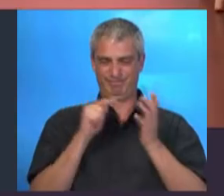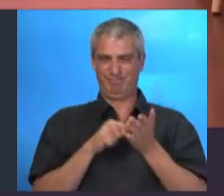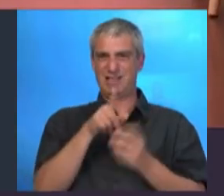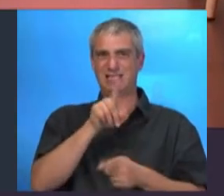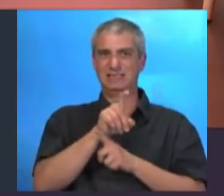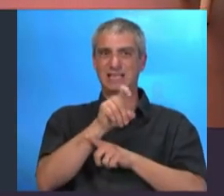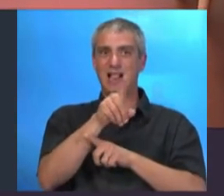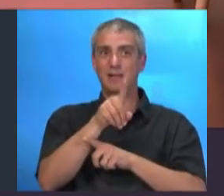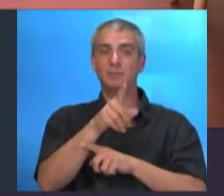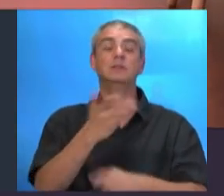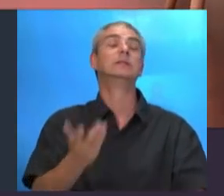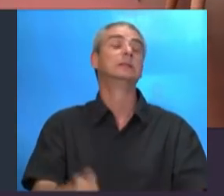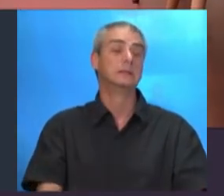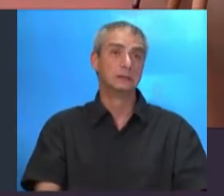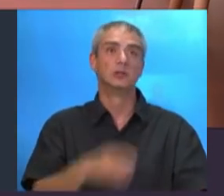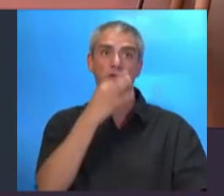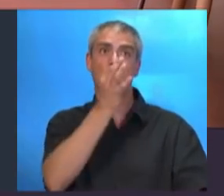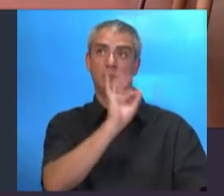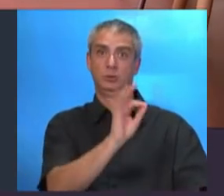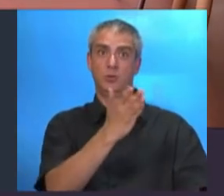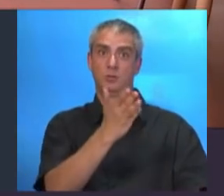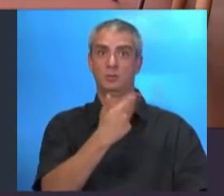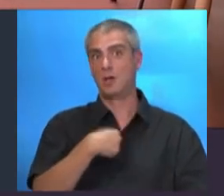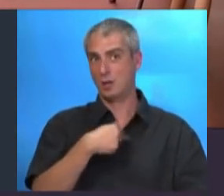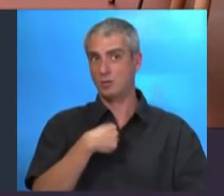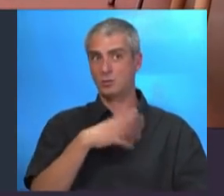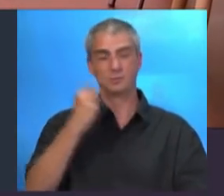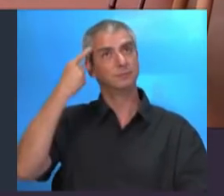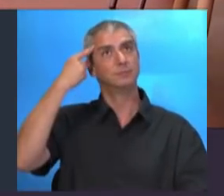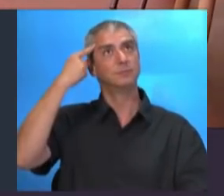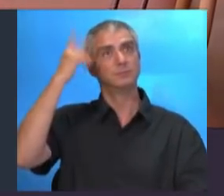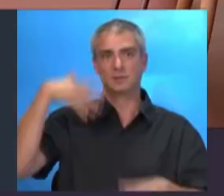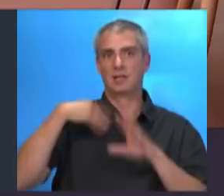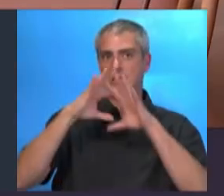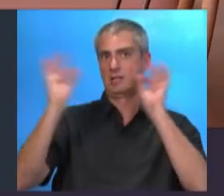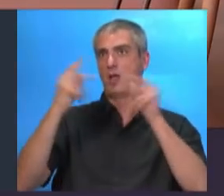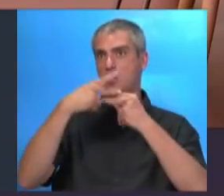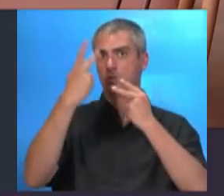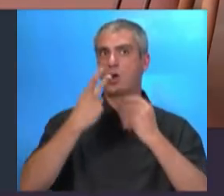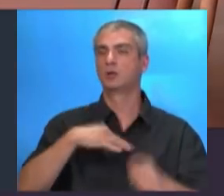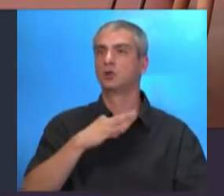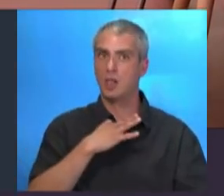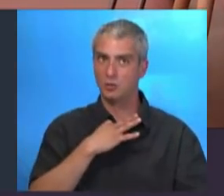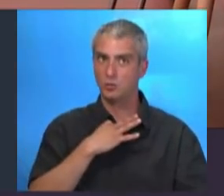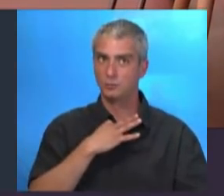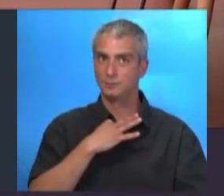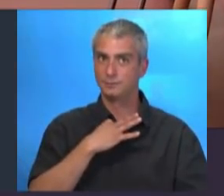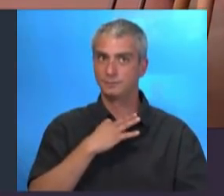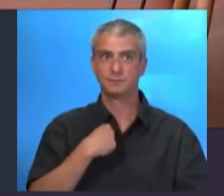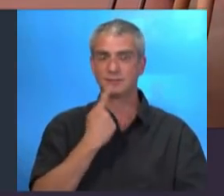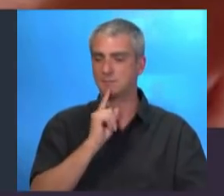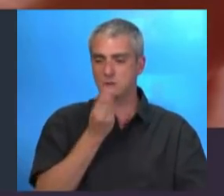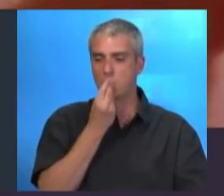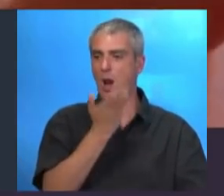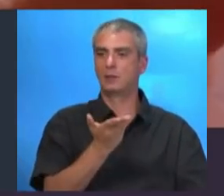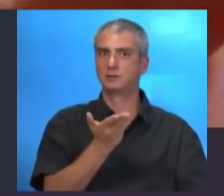מפני זחלים? אז זו שאלה מצוינת. ואנחנו עם העננה הזאת התחלנו את הפרויקט שלנו. אמרנו, מי אוכל את הדבר